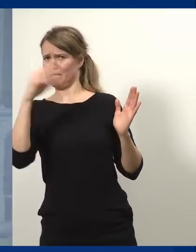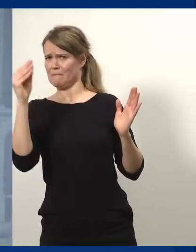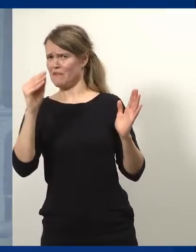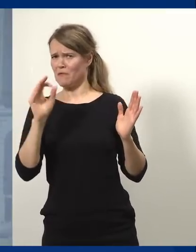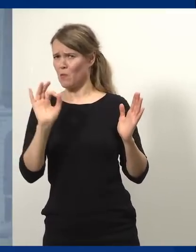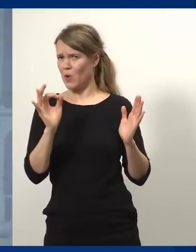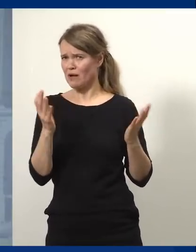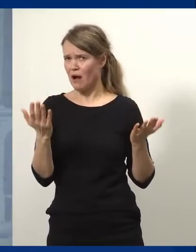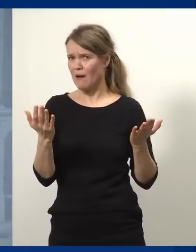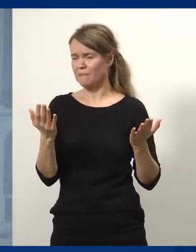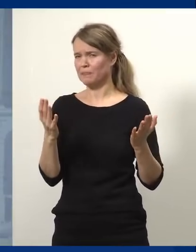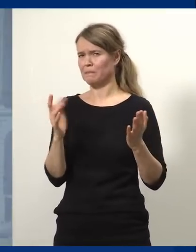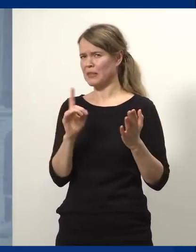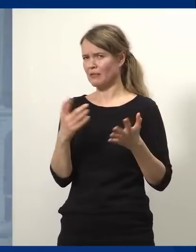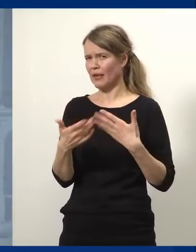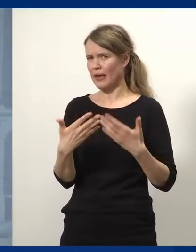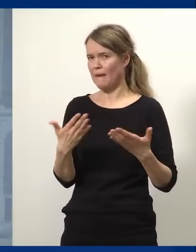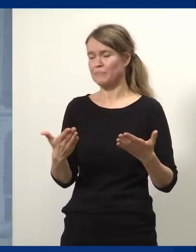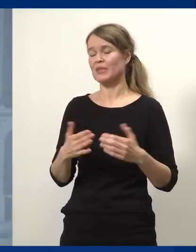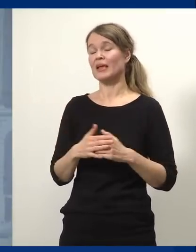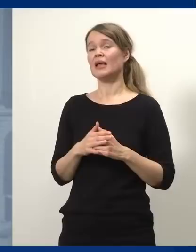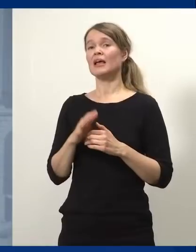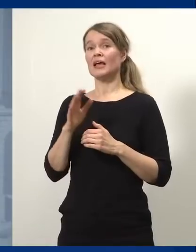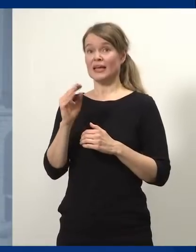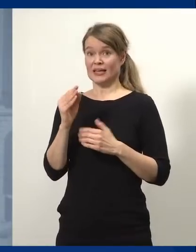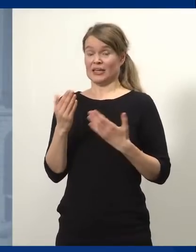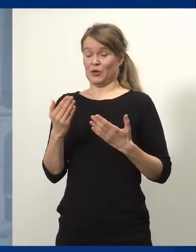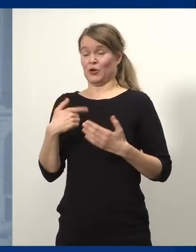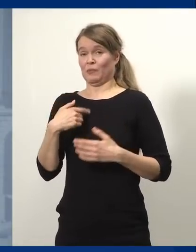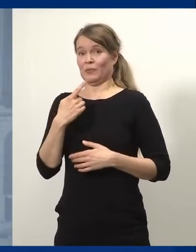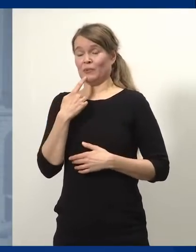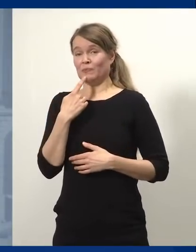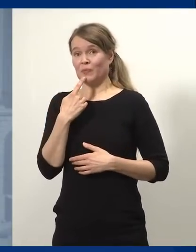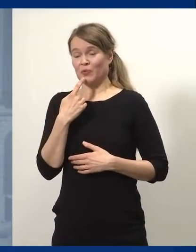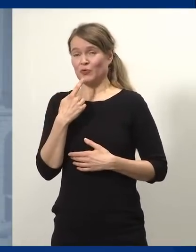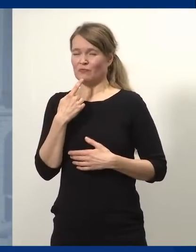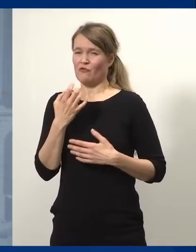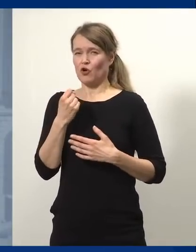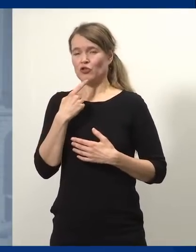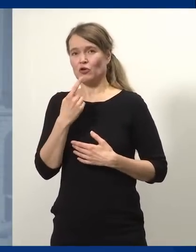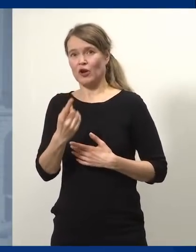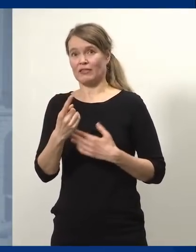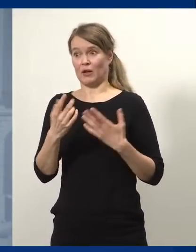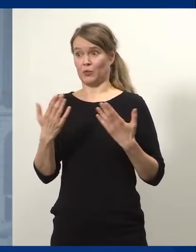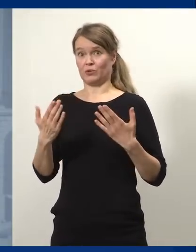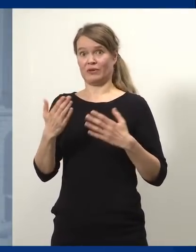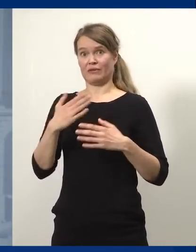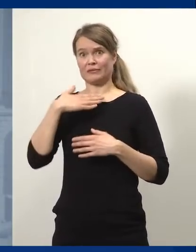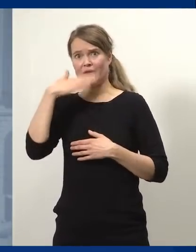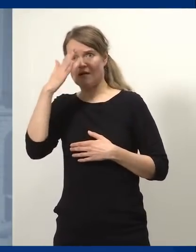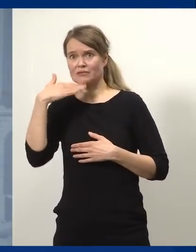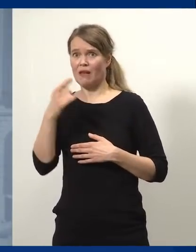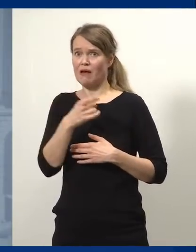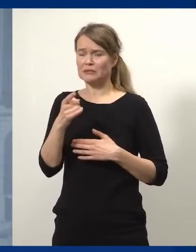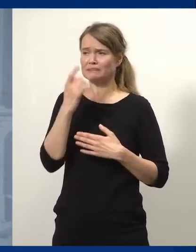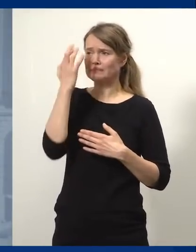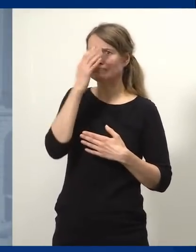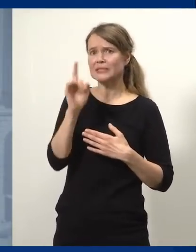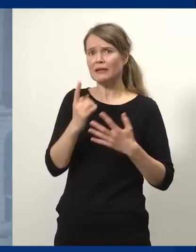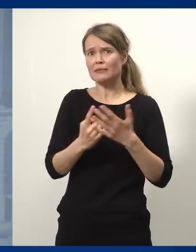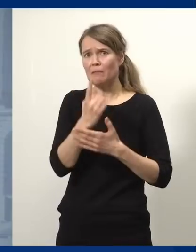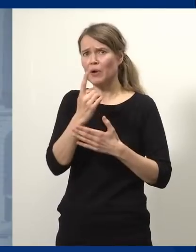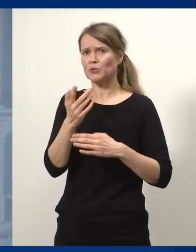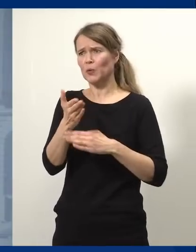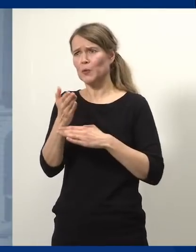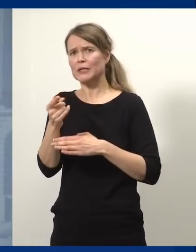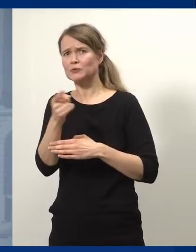että kansalaisten näkökulmasta ja näiden yritysten näkökulmasta, jotka nyt pohtivat, että mitä tapahtuu, niin heidän